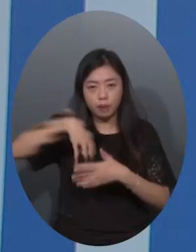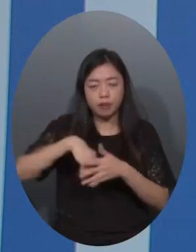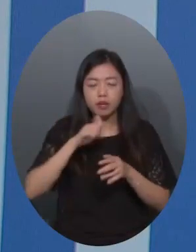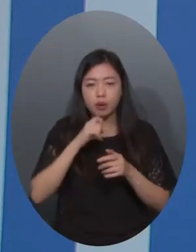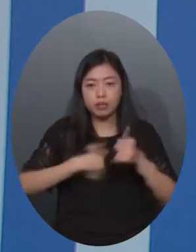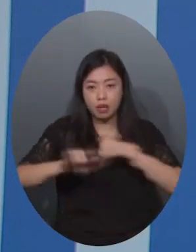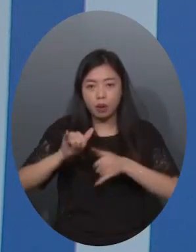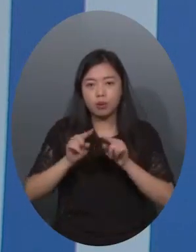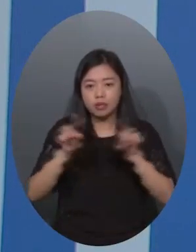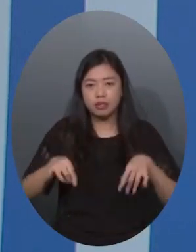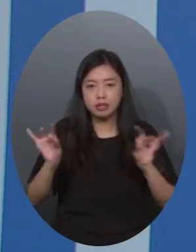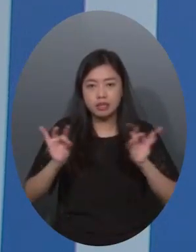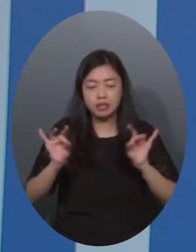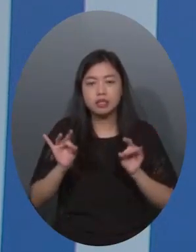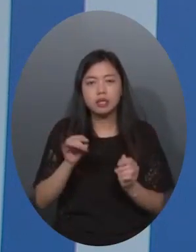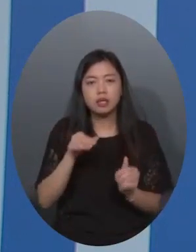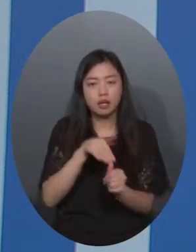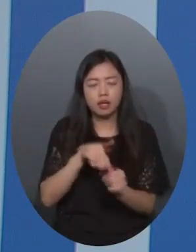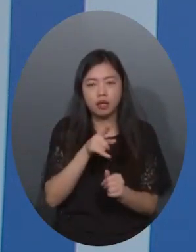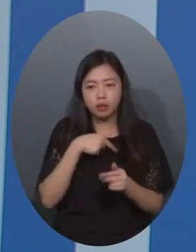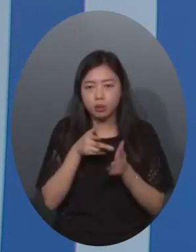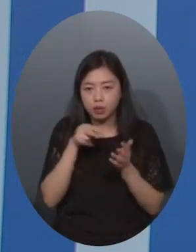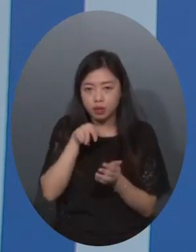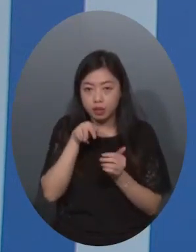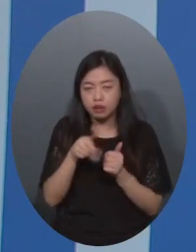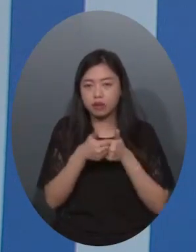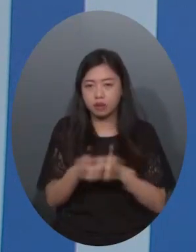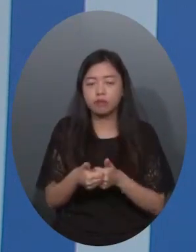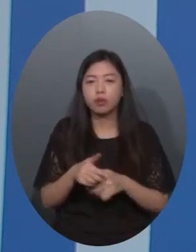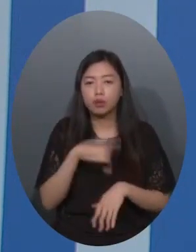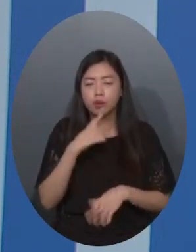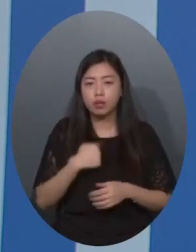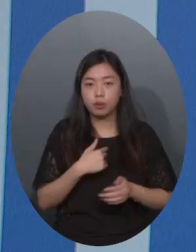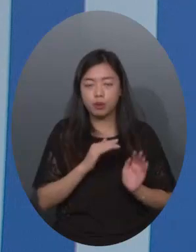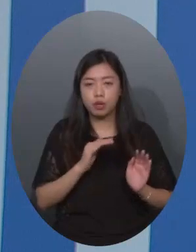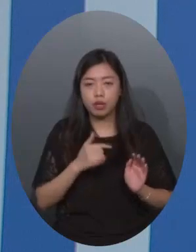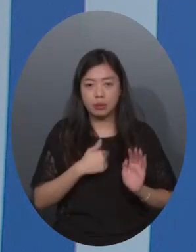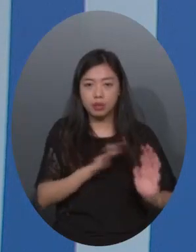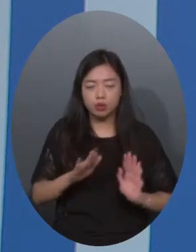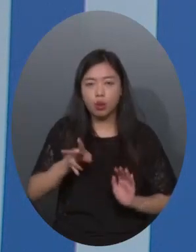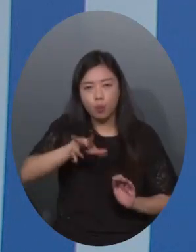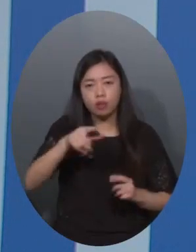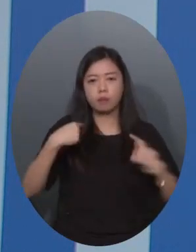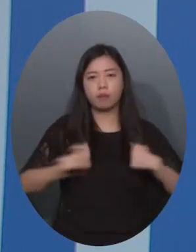开会场。如果需要协助，请向佩戴黄色工作证的工作人员联络。